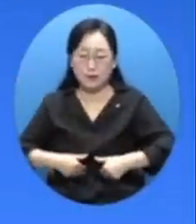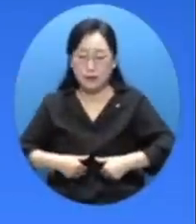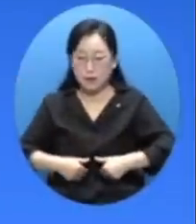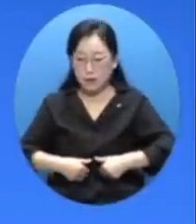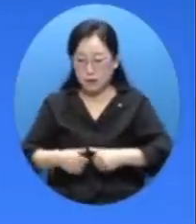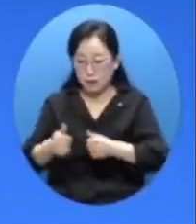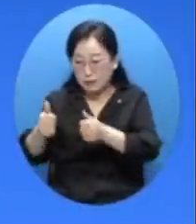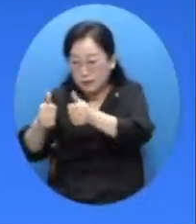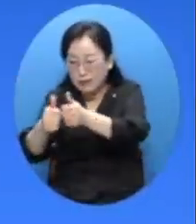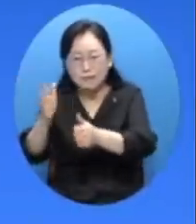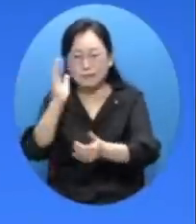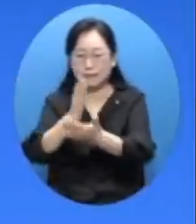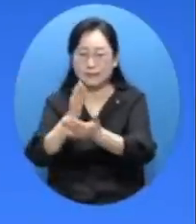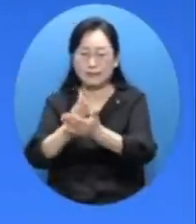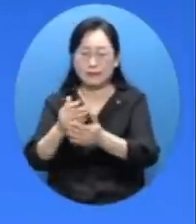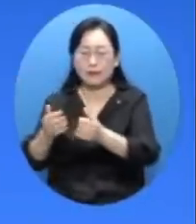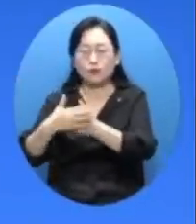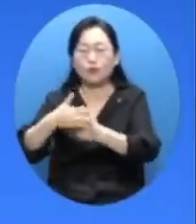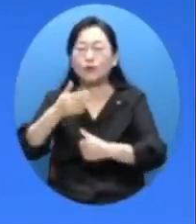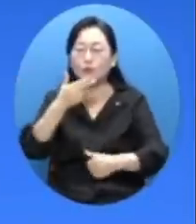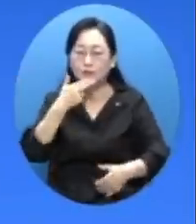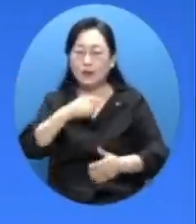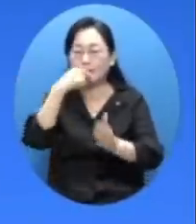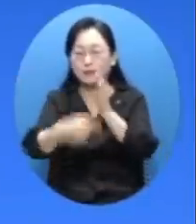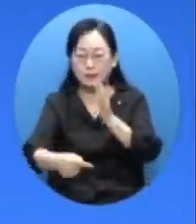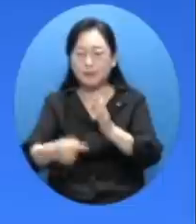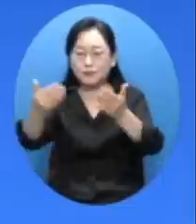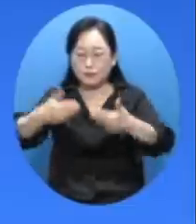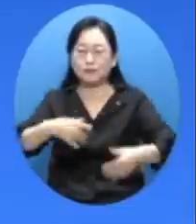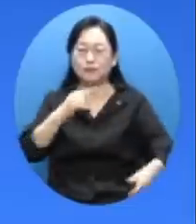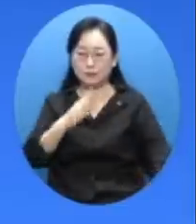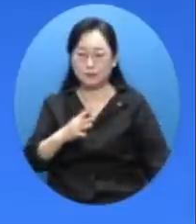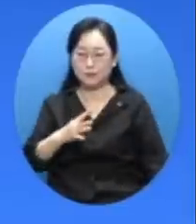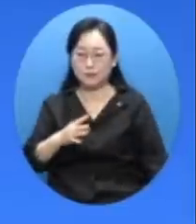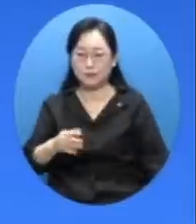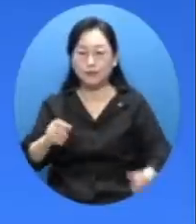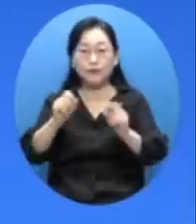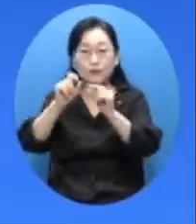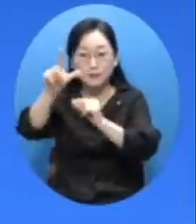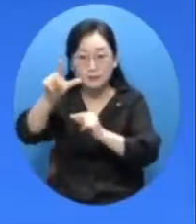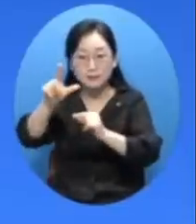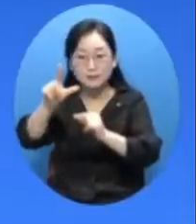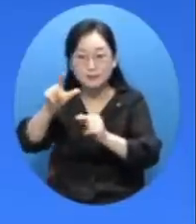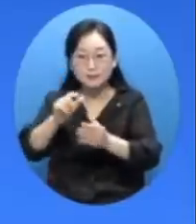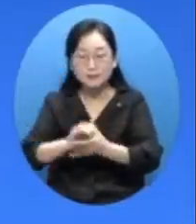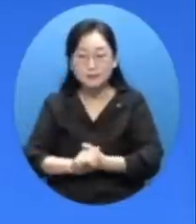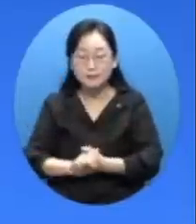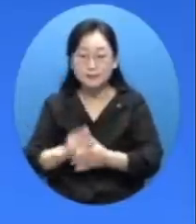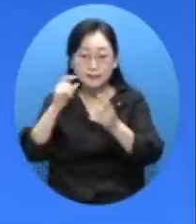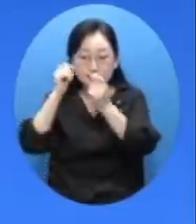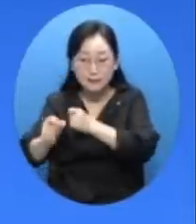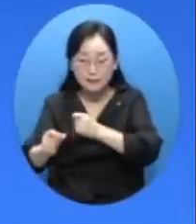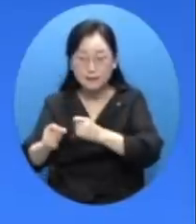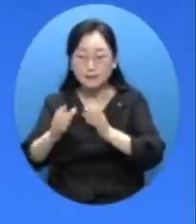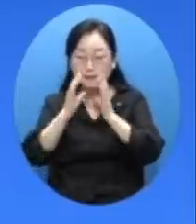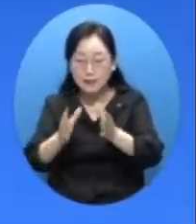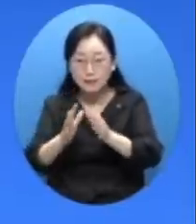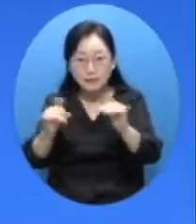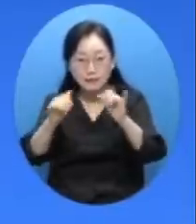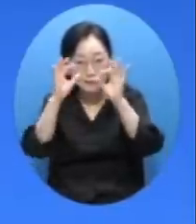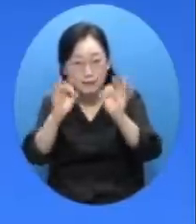못합니다. 오히려 우리 삶에 많은 피해를 입히게 되는 것입니다. 대부분 사기를 당하거나 속는 사람들